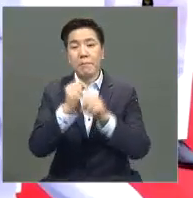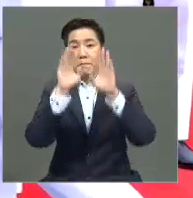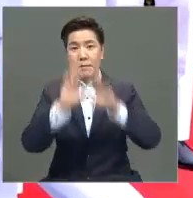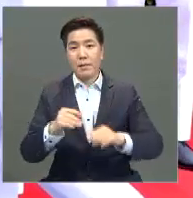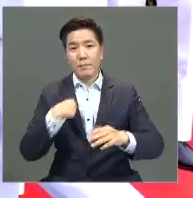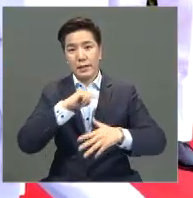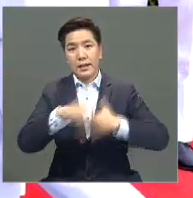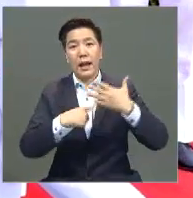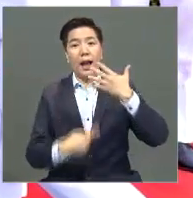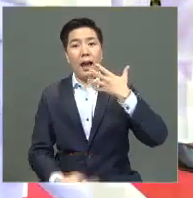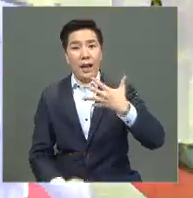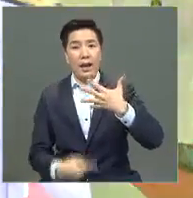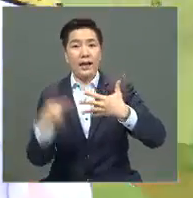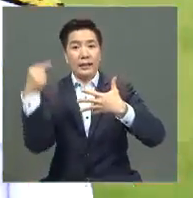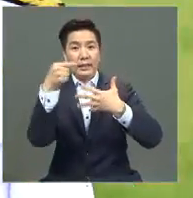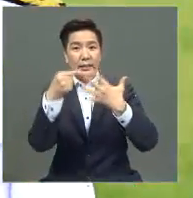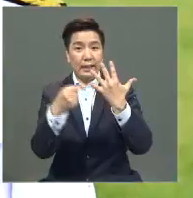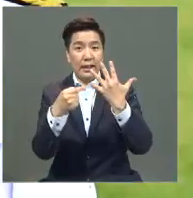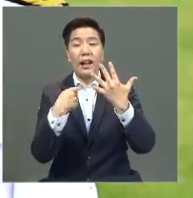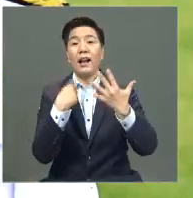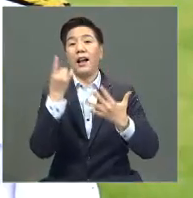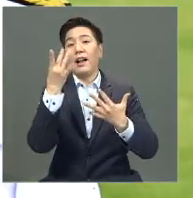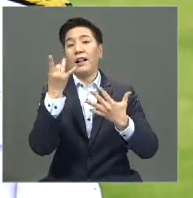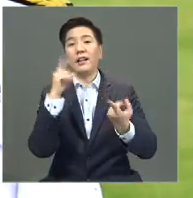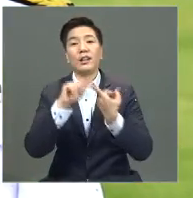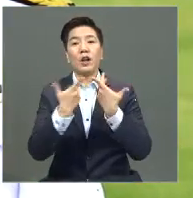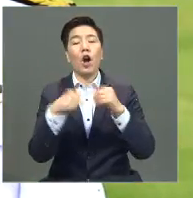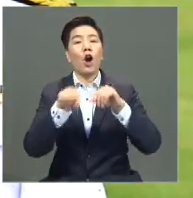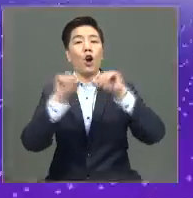ทำงานแบบวิถีชีวิตใหม่ๆรวมไทยสร้างชาติหลักๆแล้วนะคะมีการกำหนดกรอบการทำงานเอาไว้5ส่วนมาไล่เรียนกันนะว่า 5